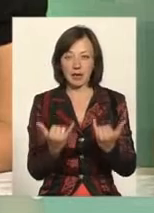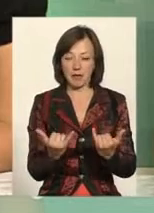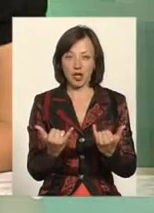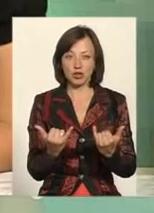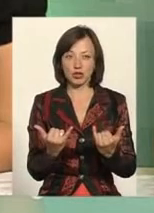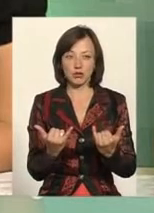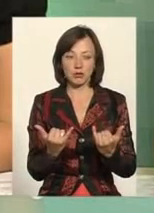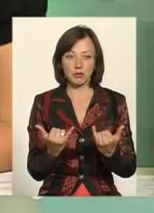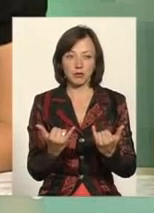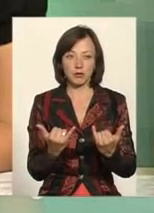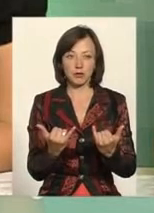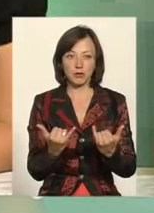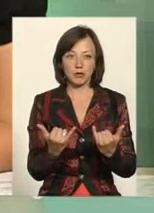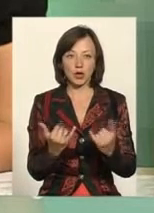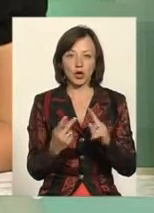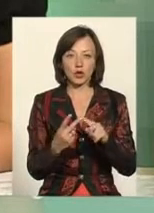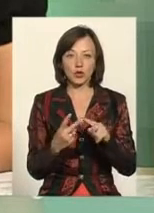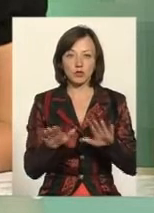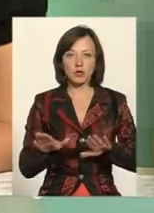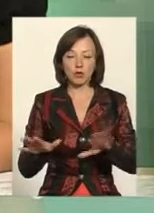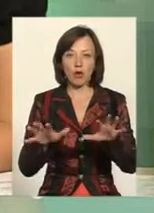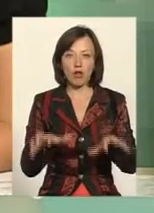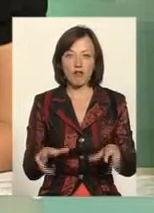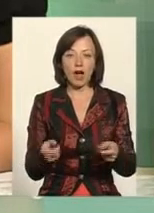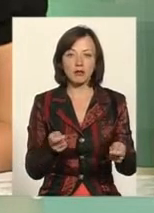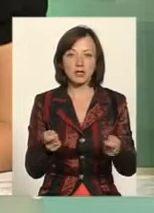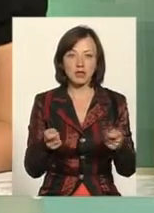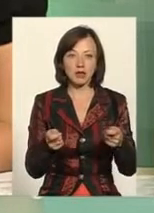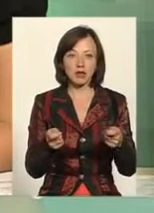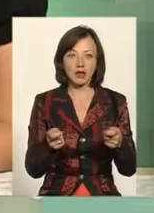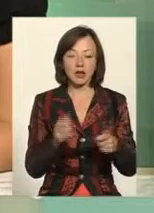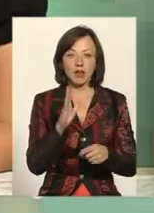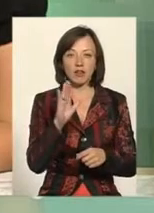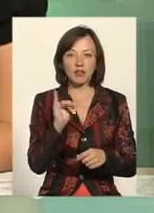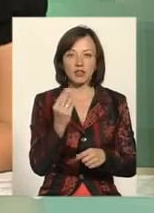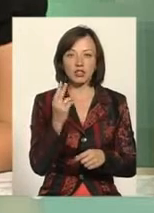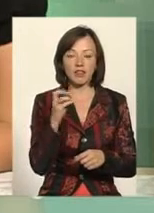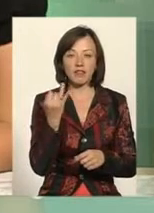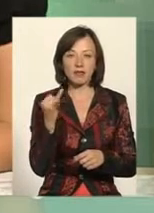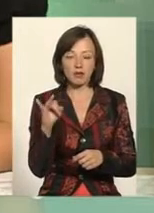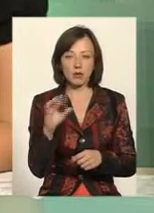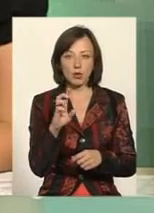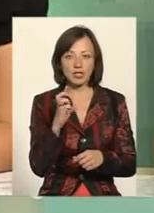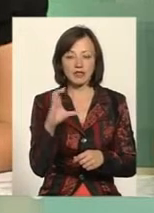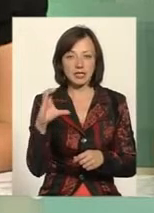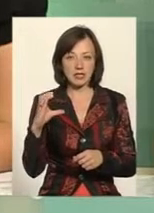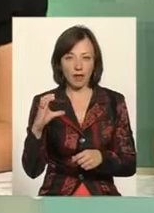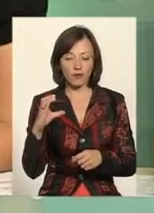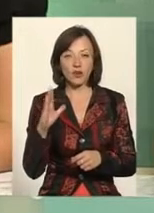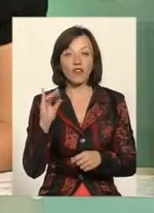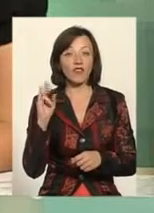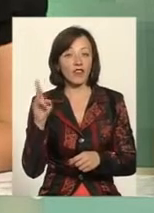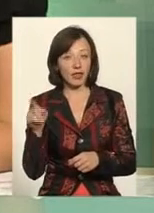теперішнім вже другим заступником голови адміністрації Вишневський Борислав Сеславович є. От.